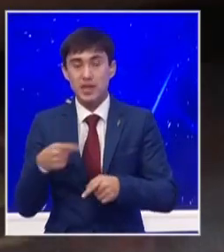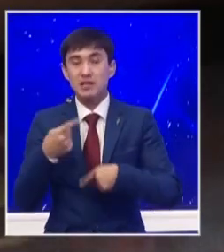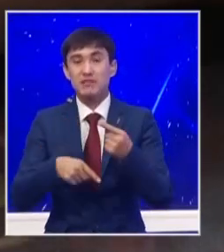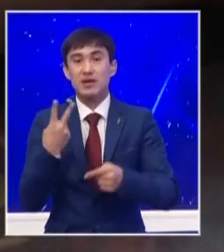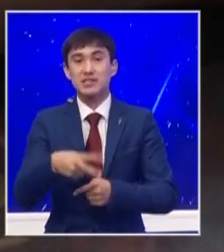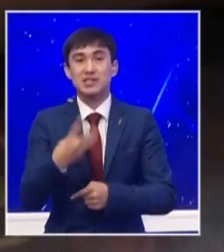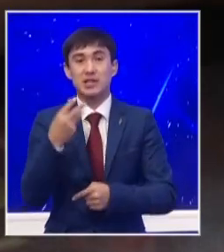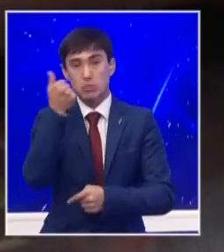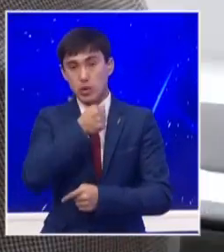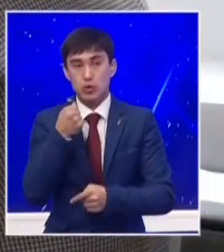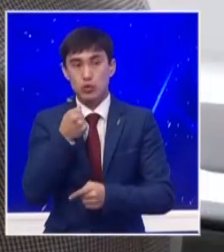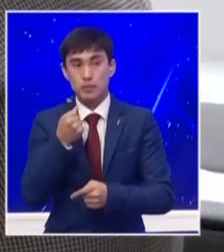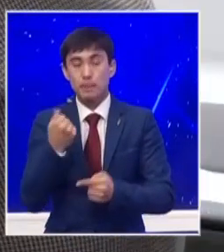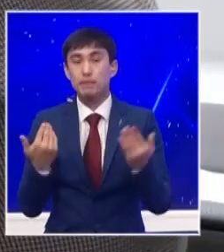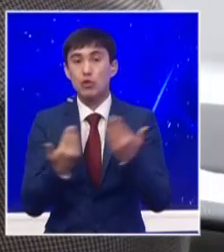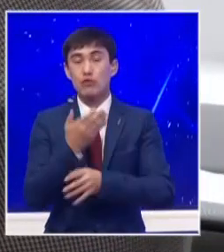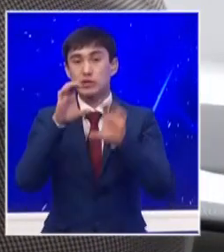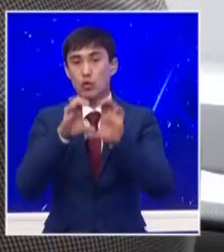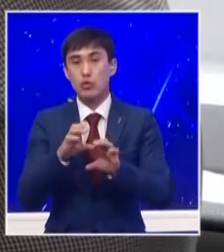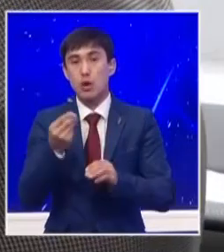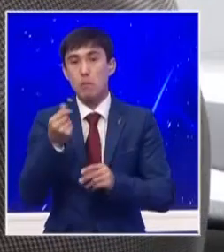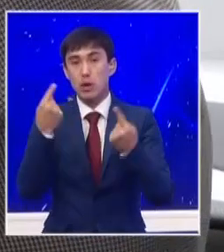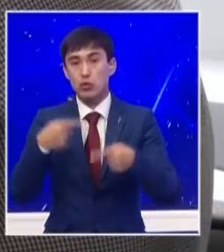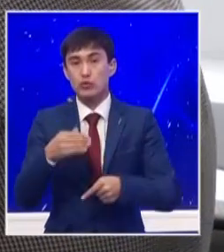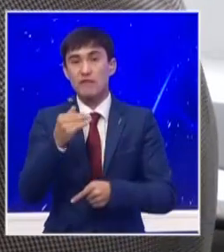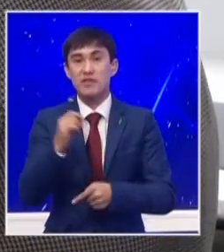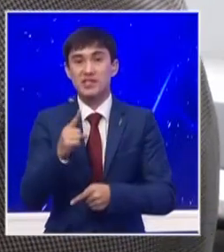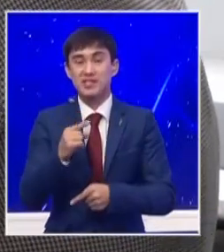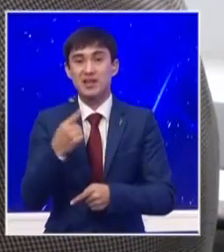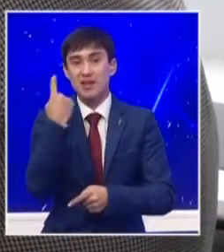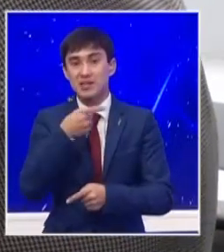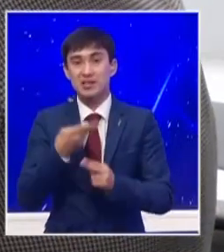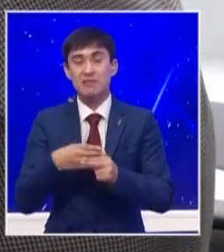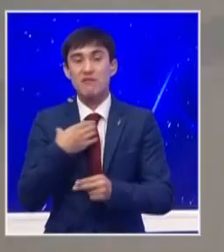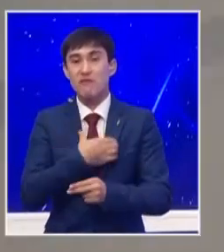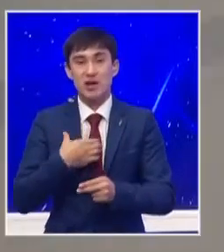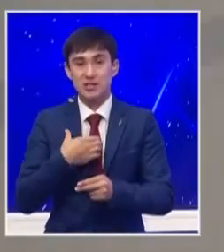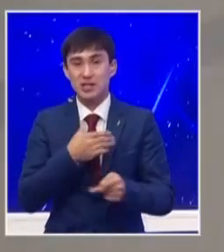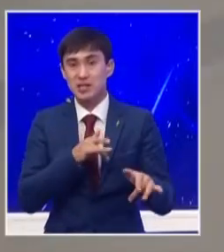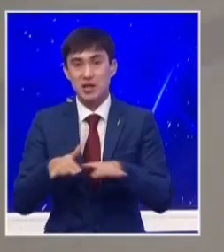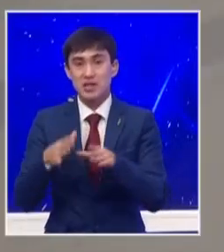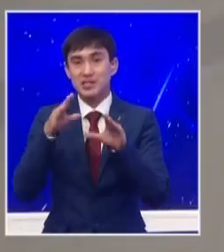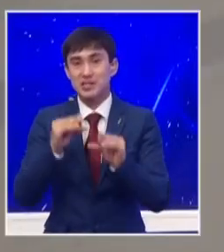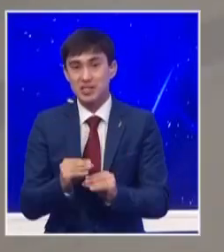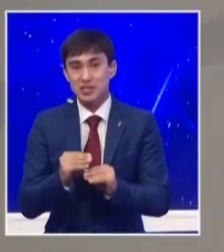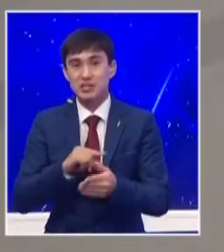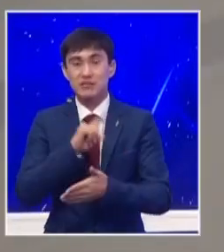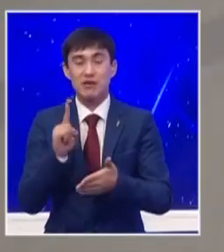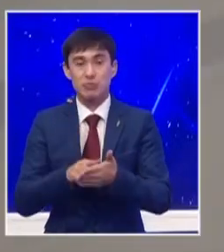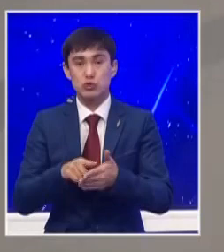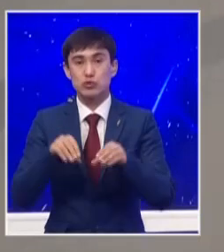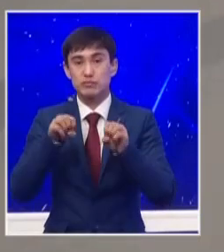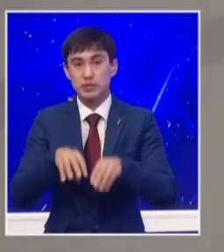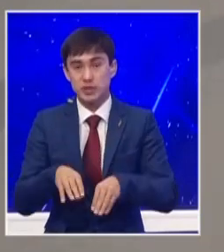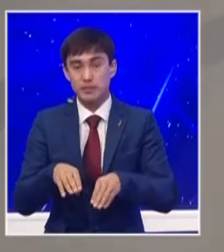2023 году вступил в силу закон о банкротстве физических лиц это были важные шаги снизив остроту вопроса для